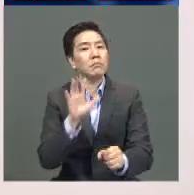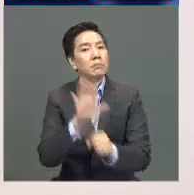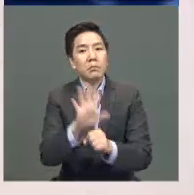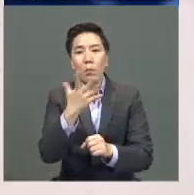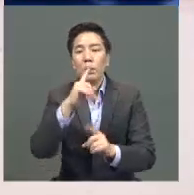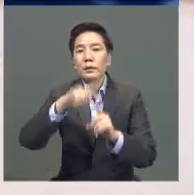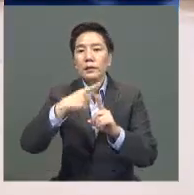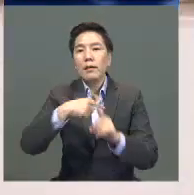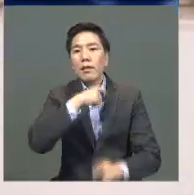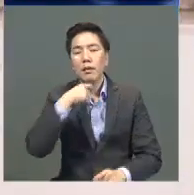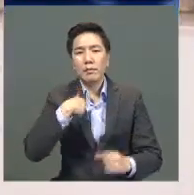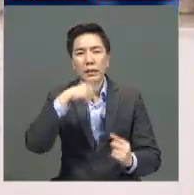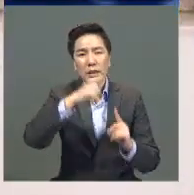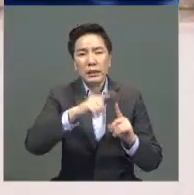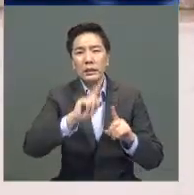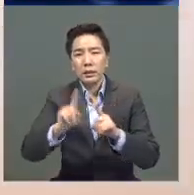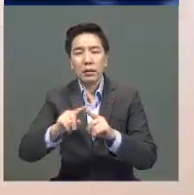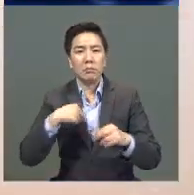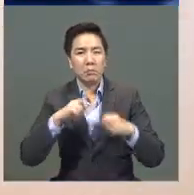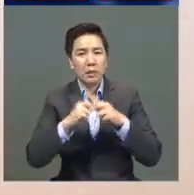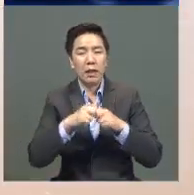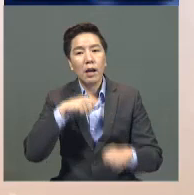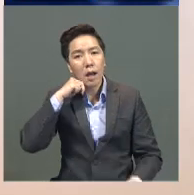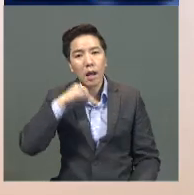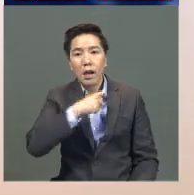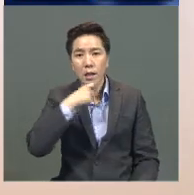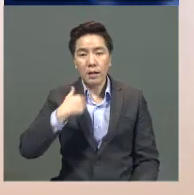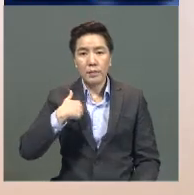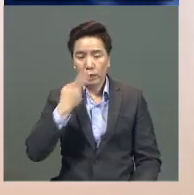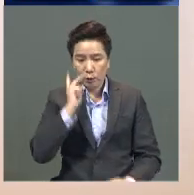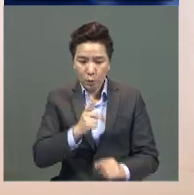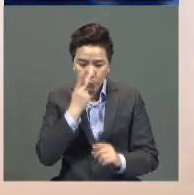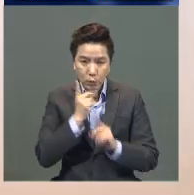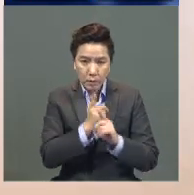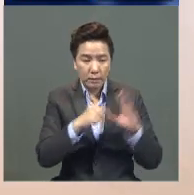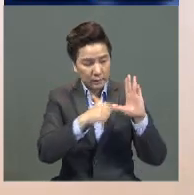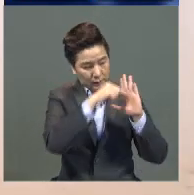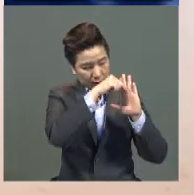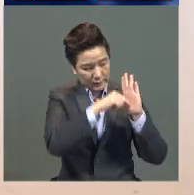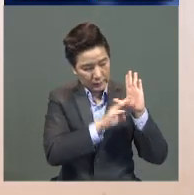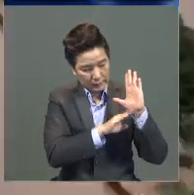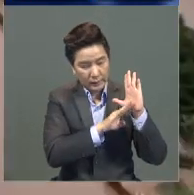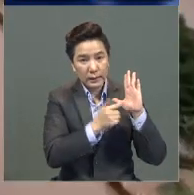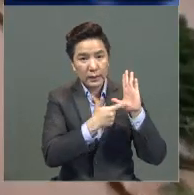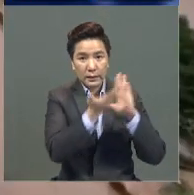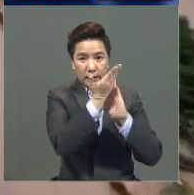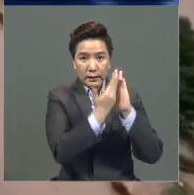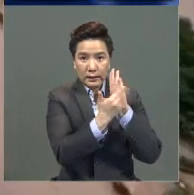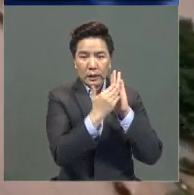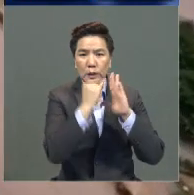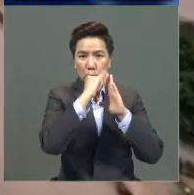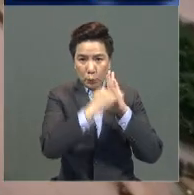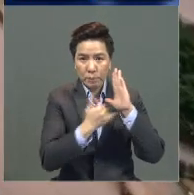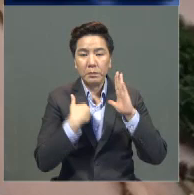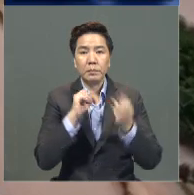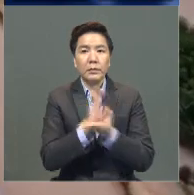ไม่เพียงพอต่อหน้าแล้งซึ่งก็มีหลายพื้นที่ต้องติดตามสถานการณ์ภัยแล้งอย่างใกล้ชิดโดยเฉพาะลุ่มน้ำเจ้าพระยาตอนล่างและภาคอีสานใน